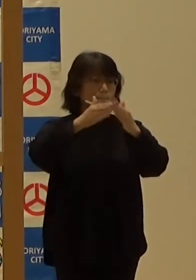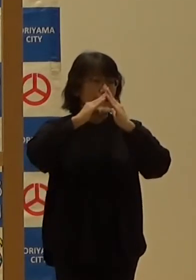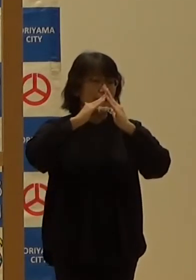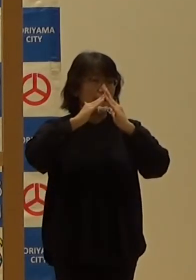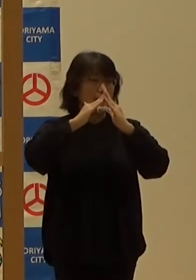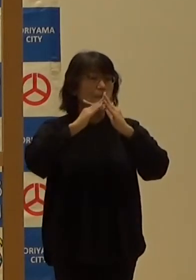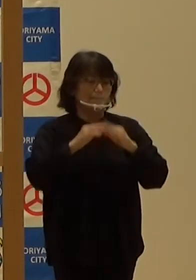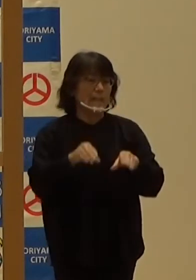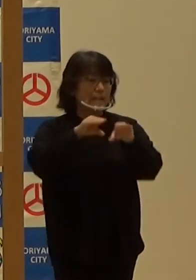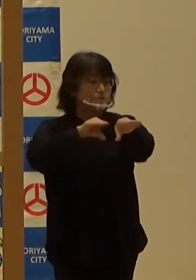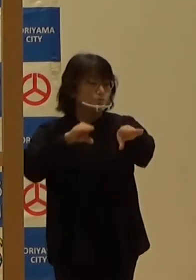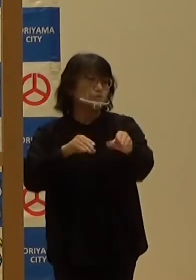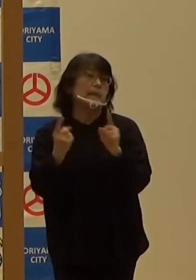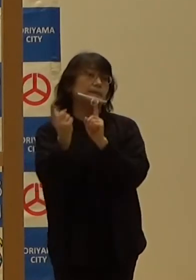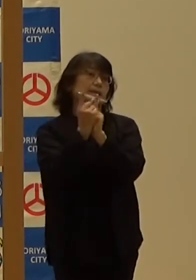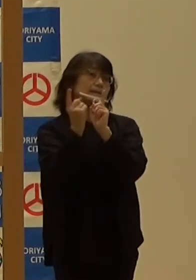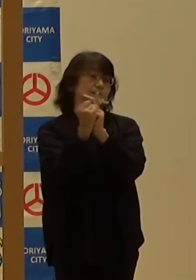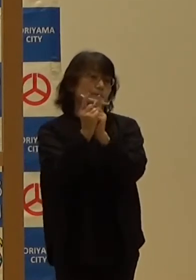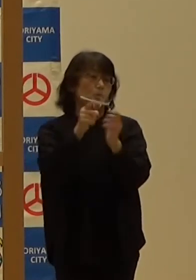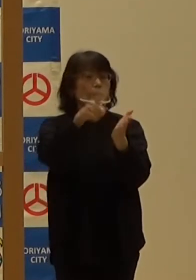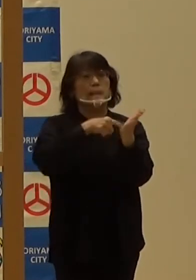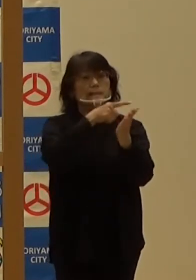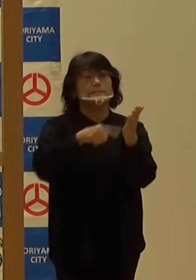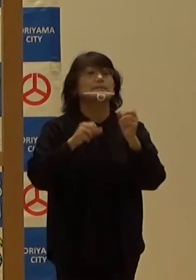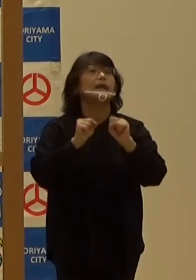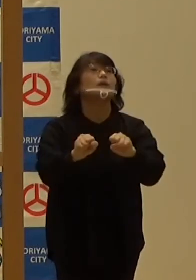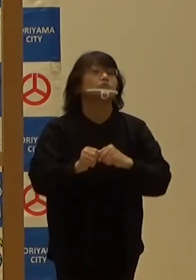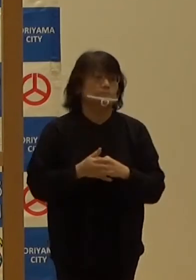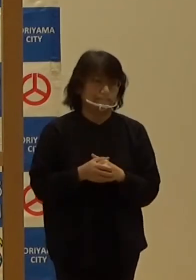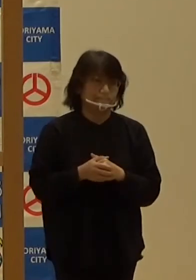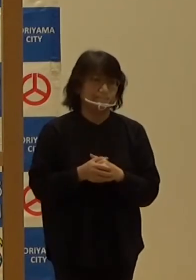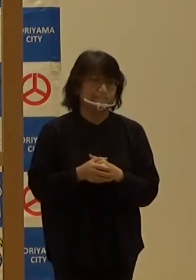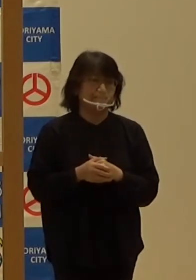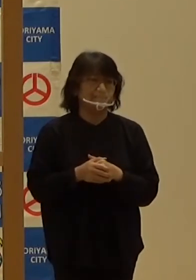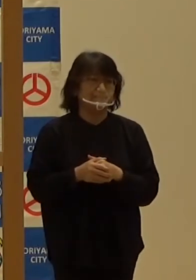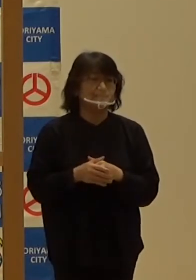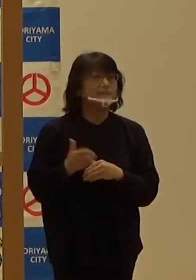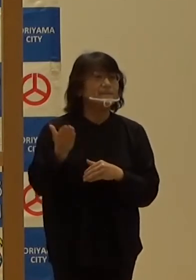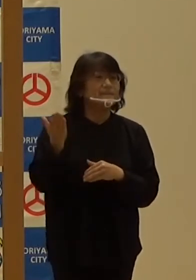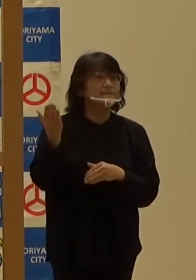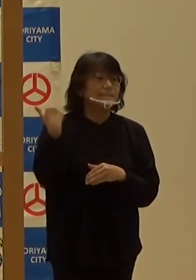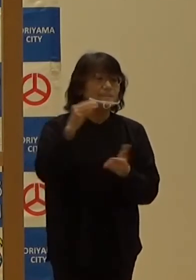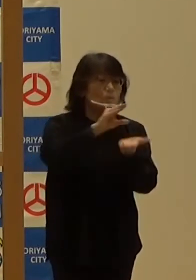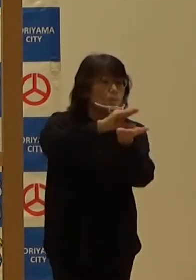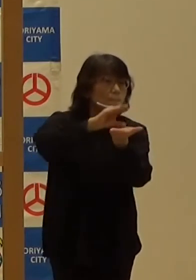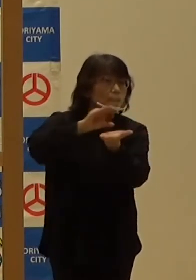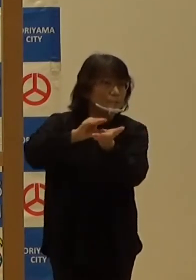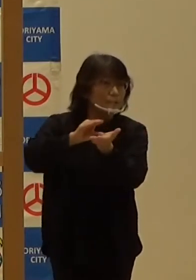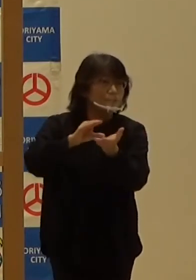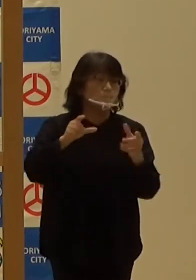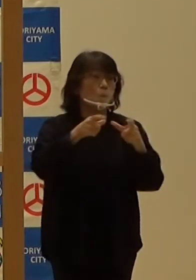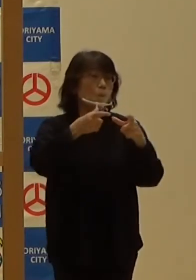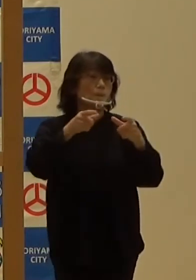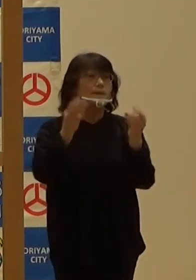もございます。でこちらと協議しながら合わせて先ほど駐車場の台数を増やし、合わせて